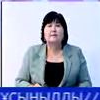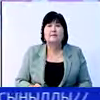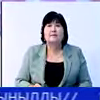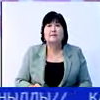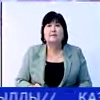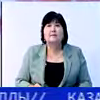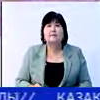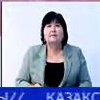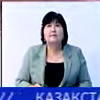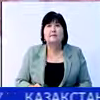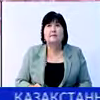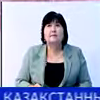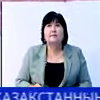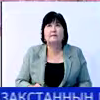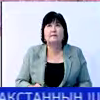саспаңыздар.